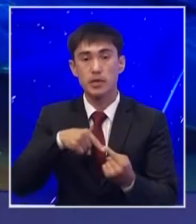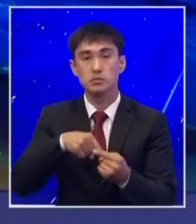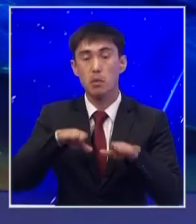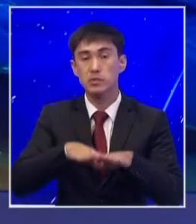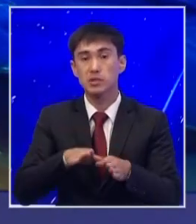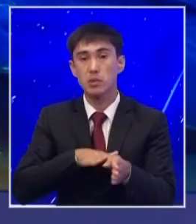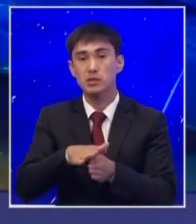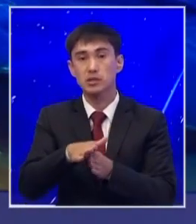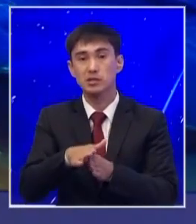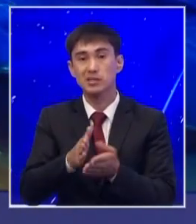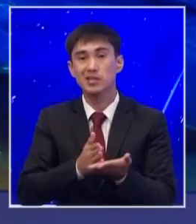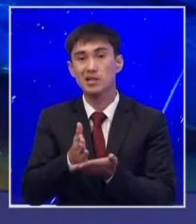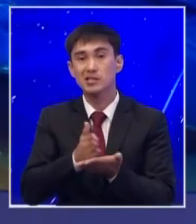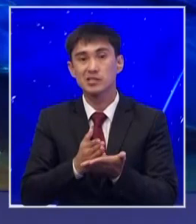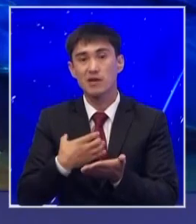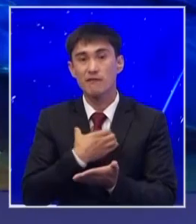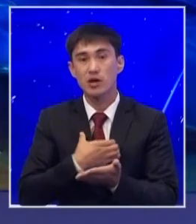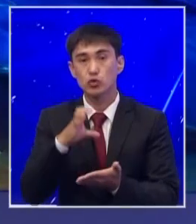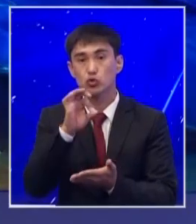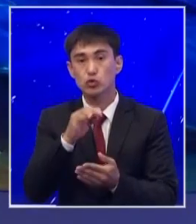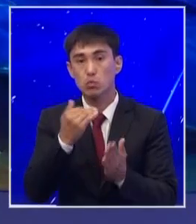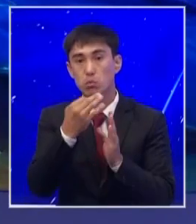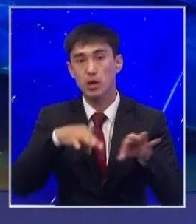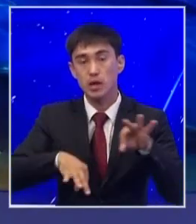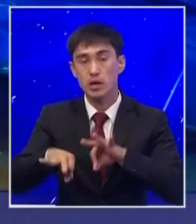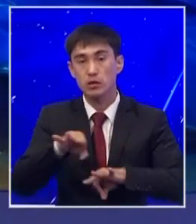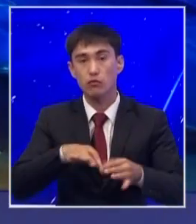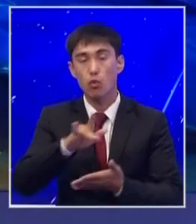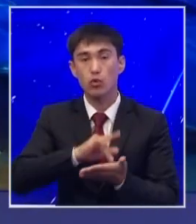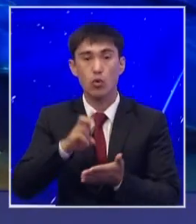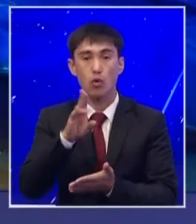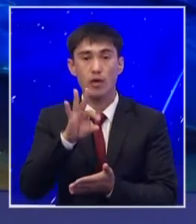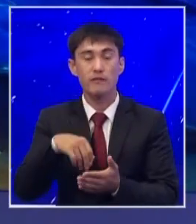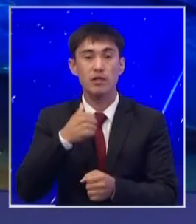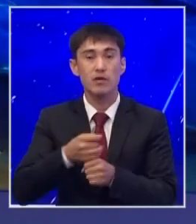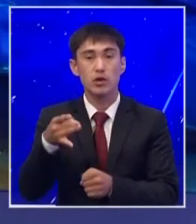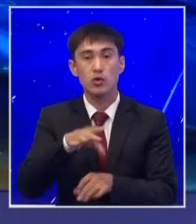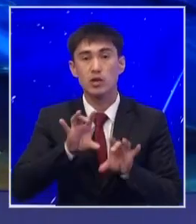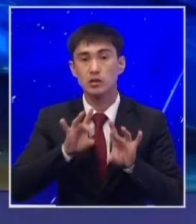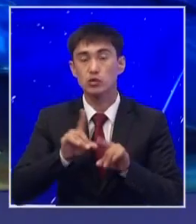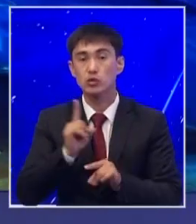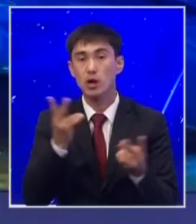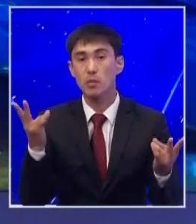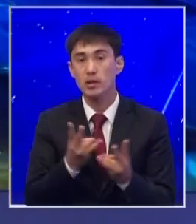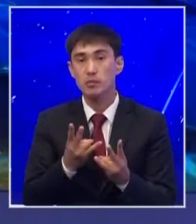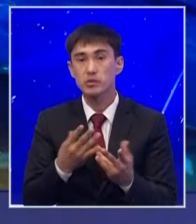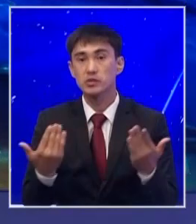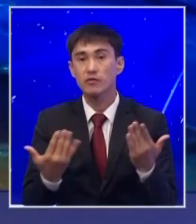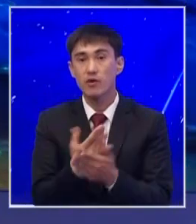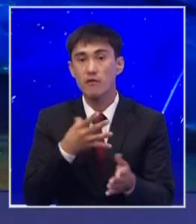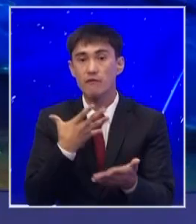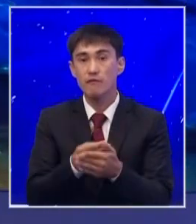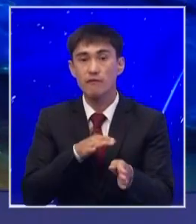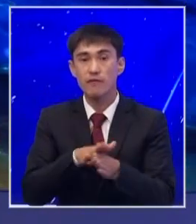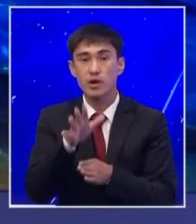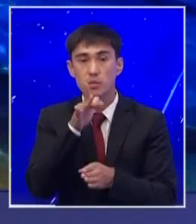по местам реализации стратегических и социальных проектов в городе Кунаев. Глава региона подчеркнул о необходимости своевременного